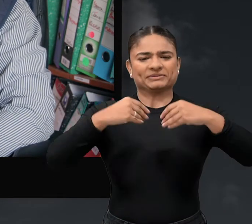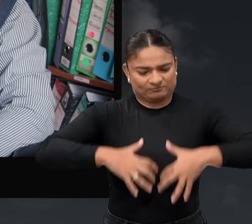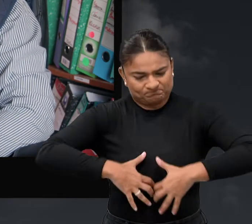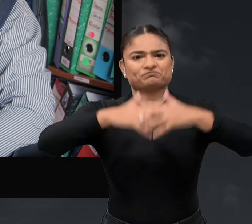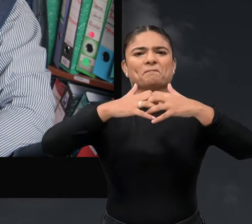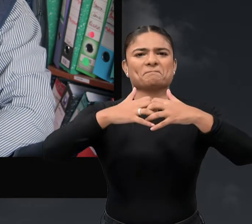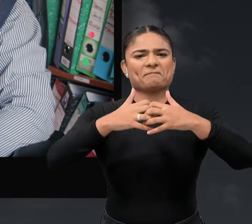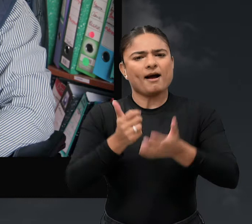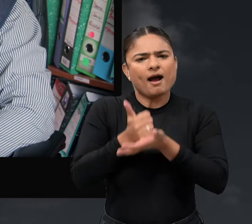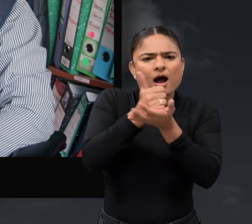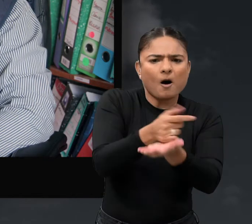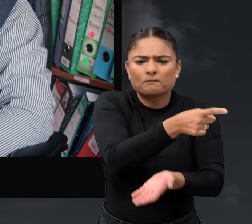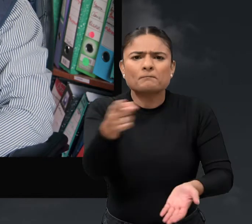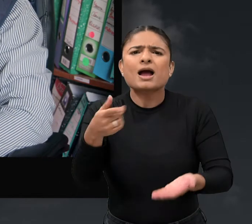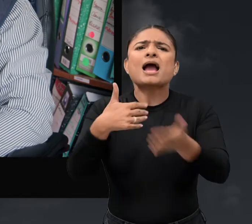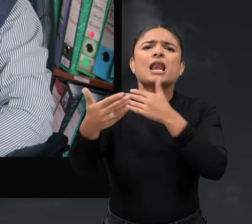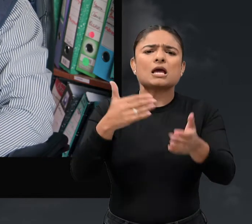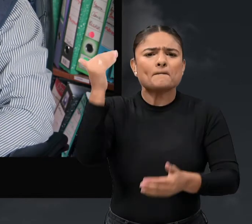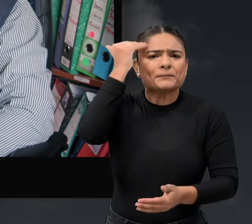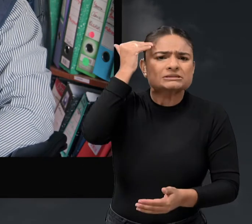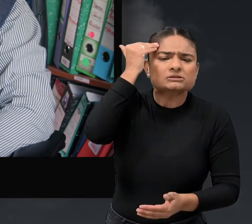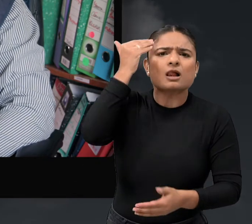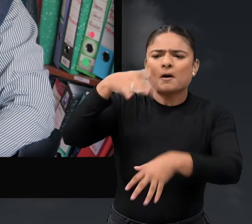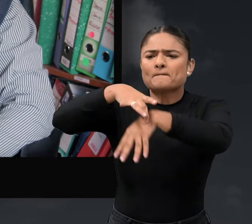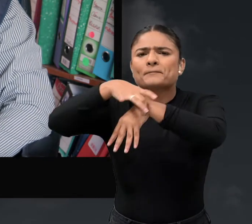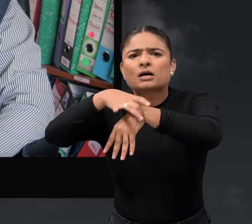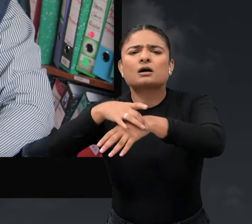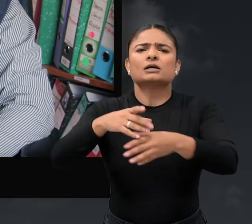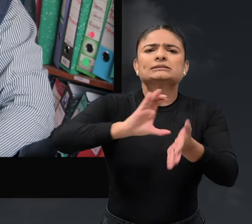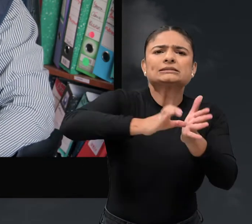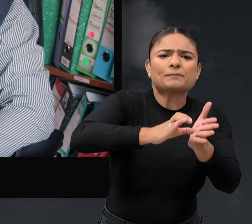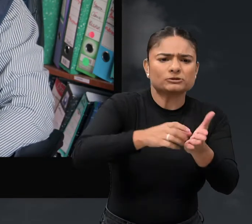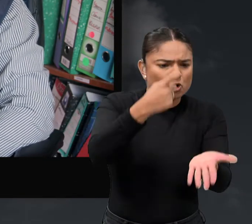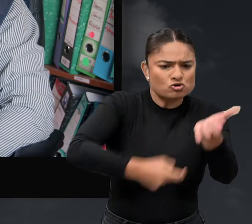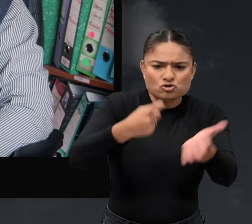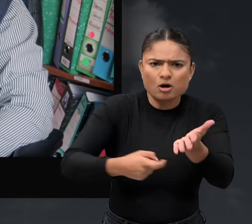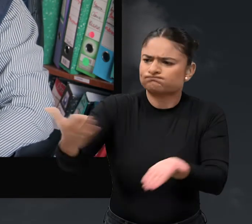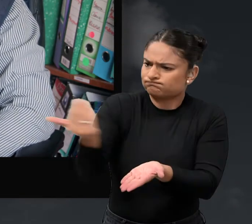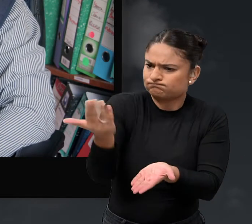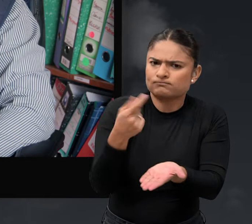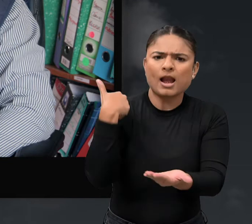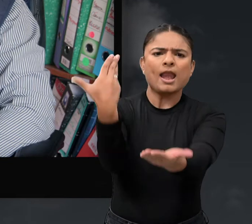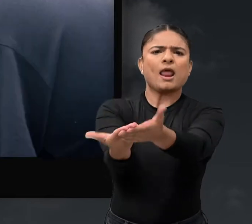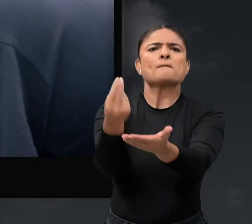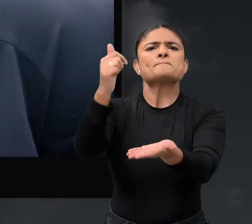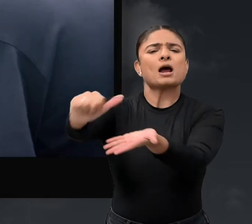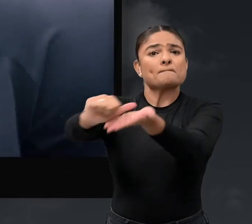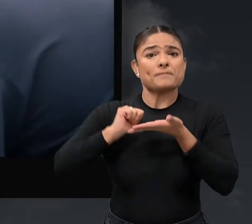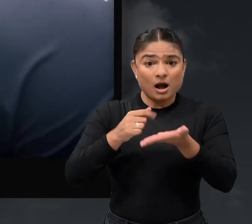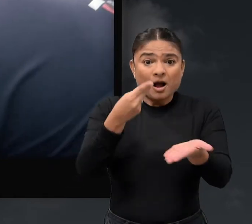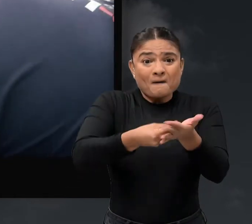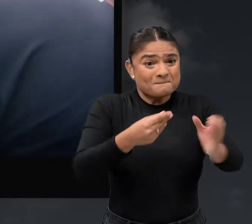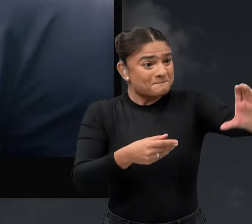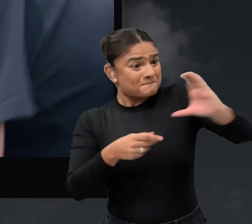hierdie praktyk op die been gebring het, om die mediese en gestremde kostes van mense met gestremdhede by SARS te eis.